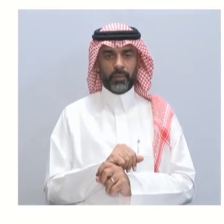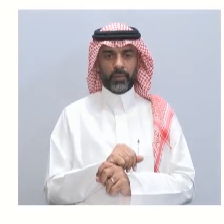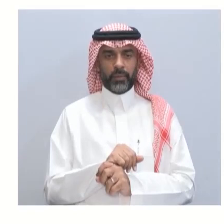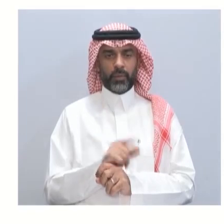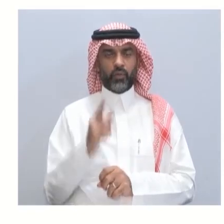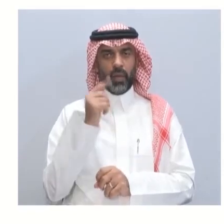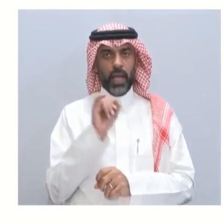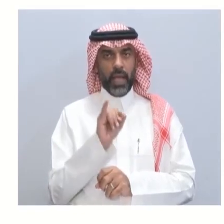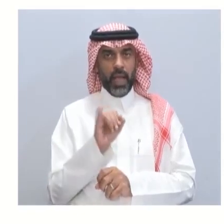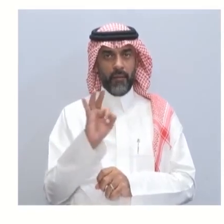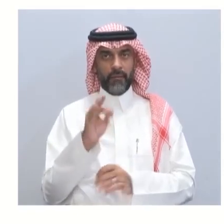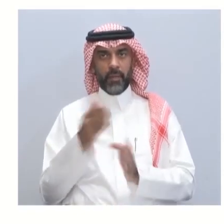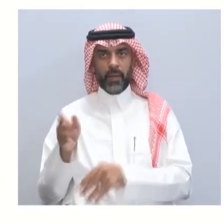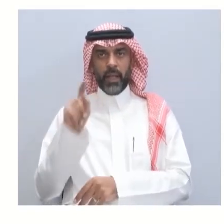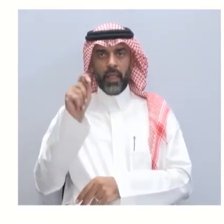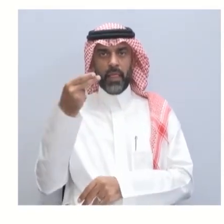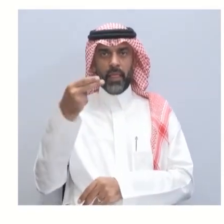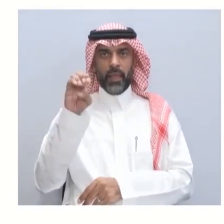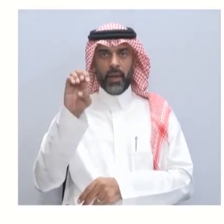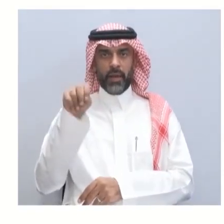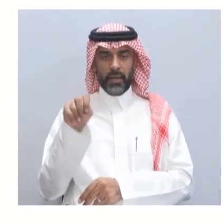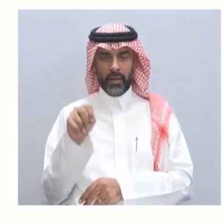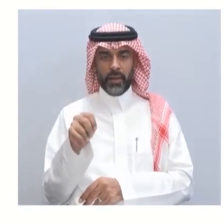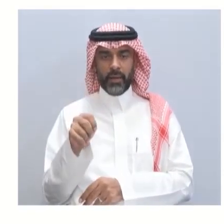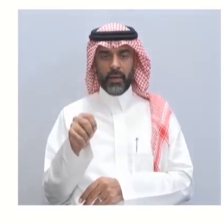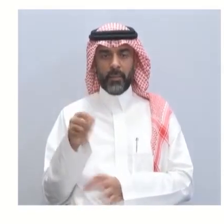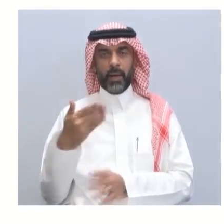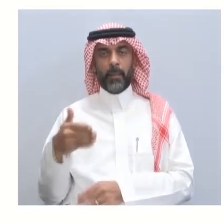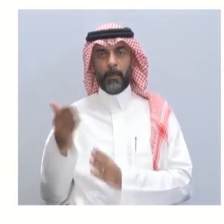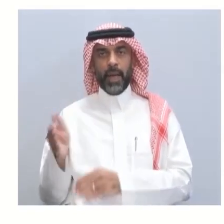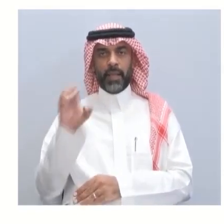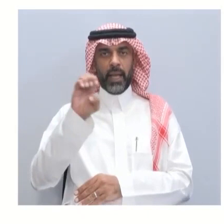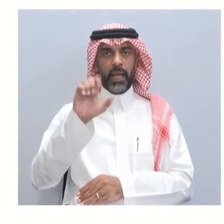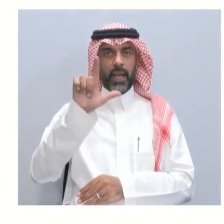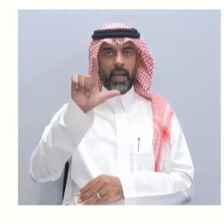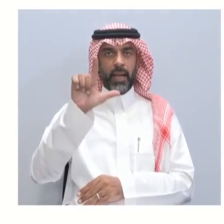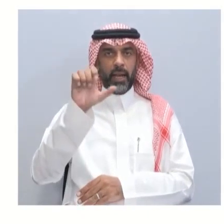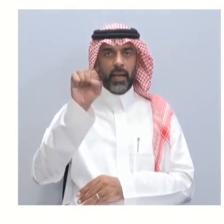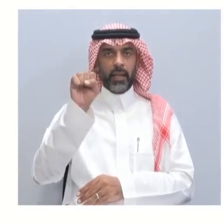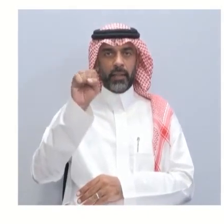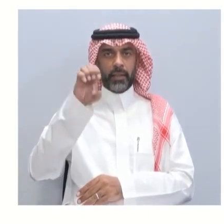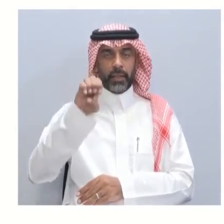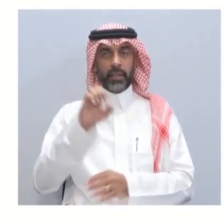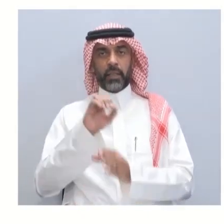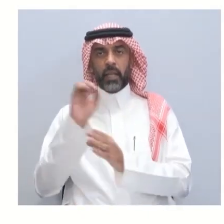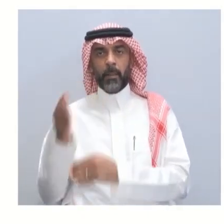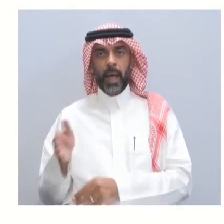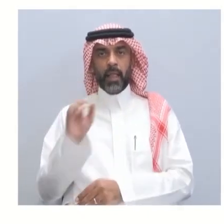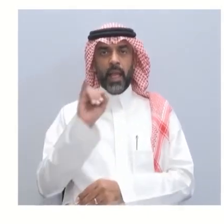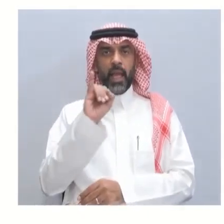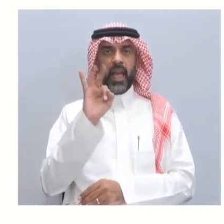اف ذن ثم الس اف بمعنى